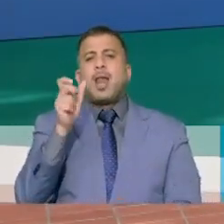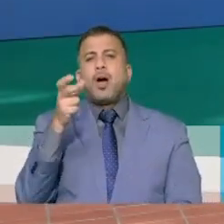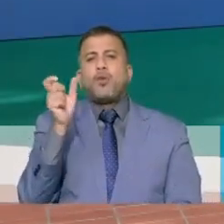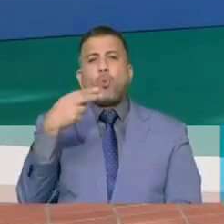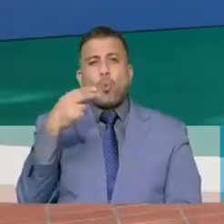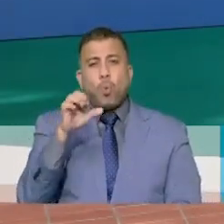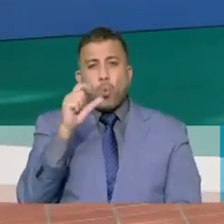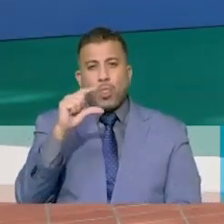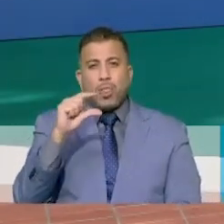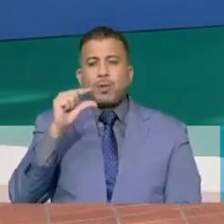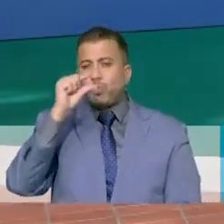الصوري من اماره دبي